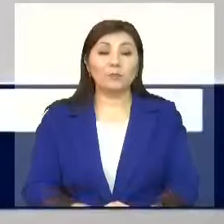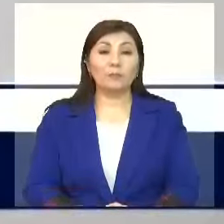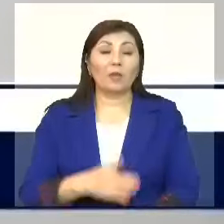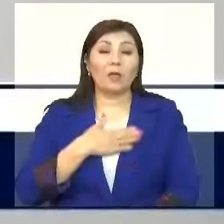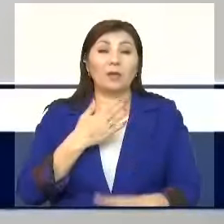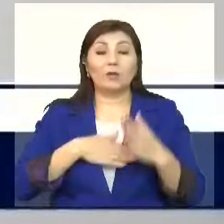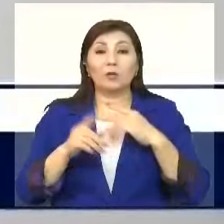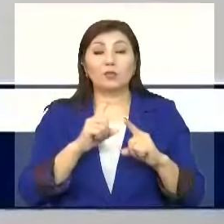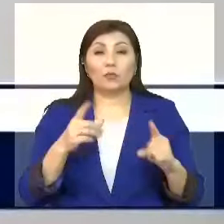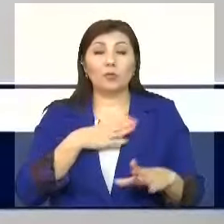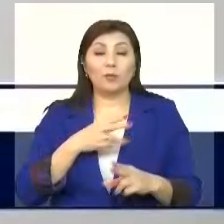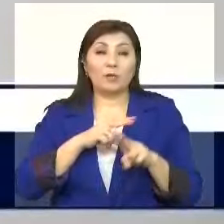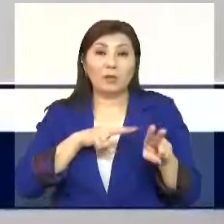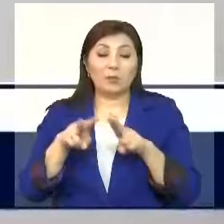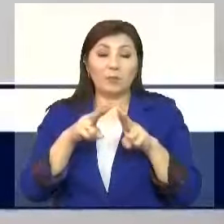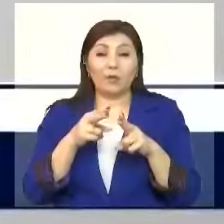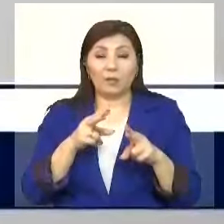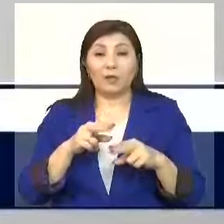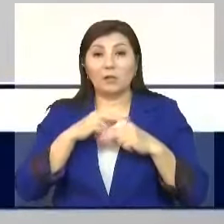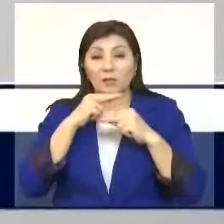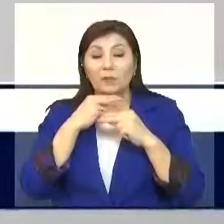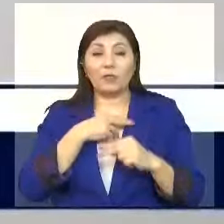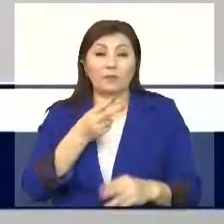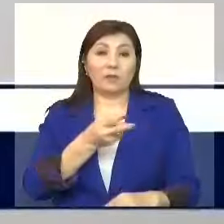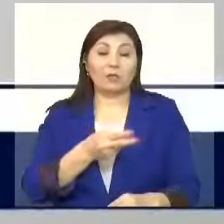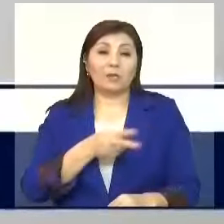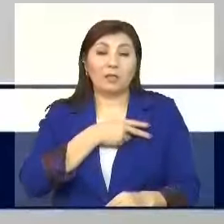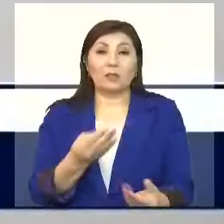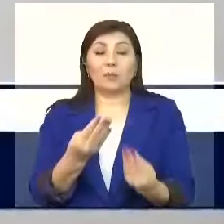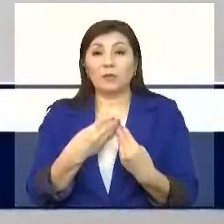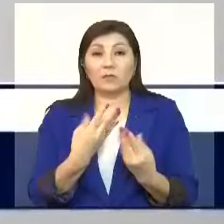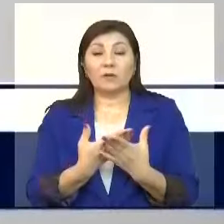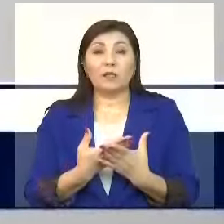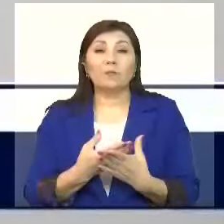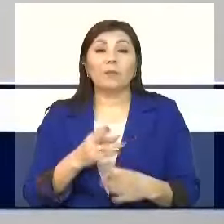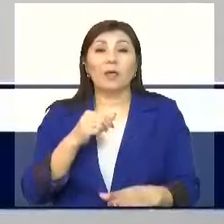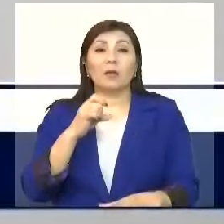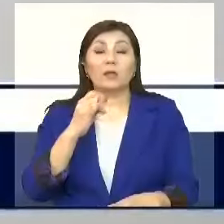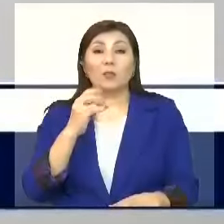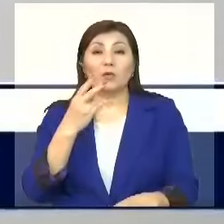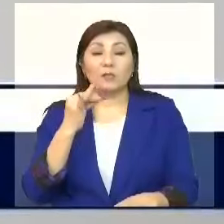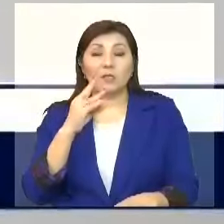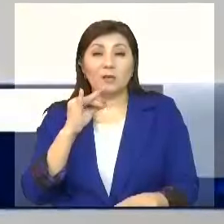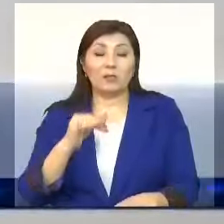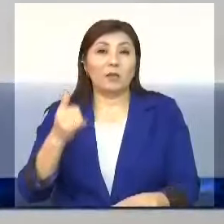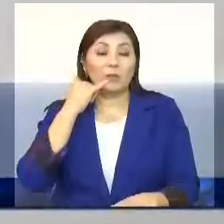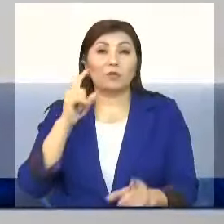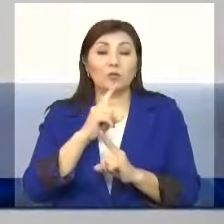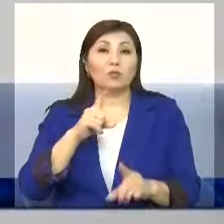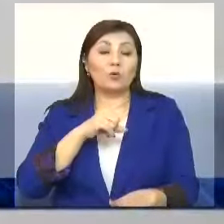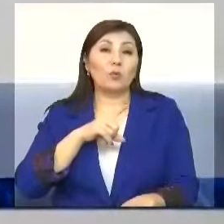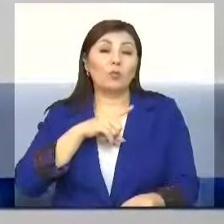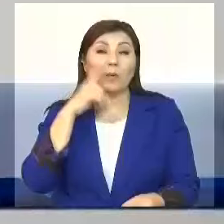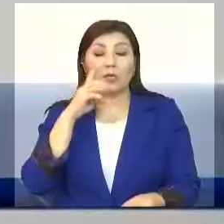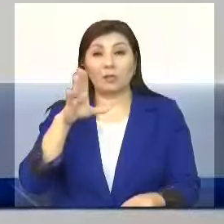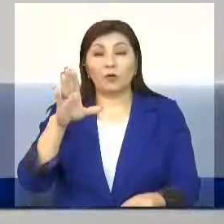Я очень рад, что меня отметили, и я был удостоен награды. В тот день я выехал с напарником в район Кируен-Сити. Поступило сообщение, что подросток находится